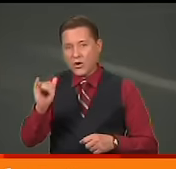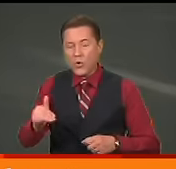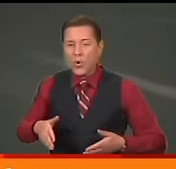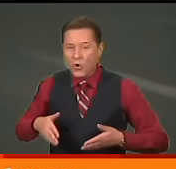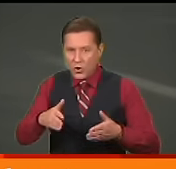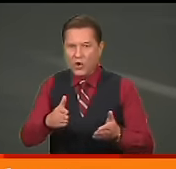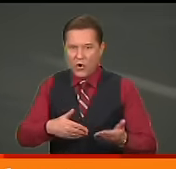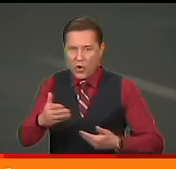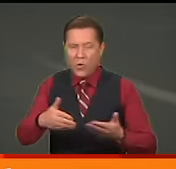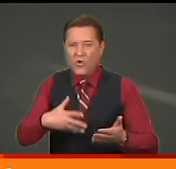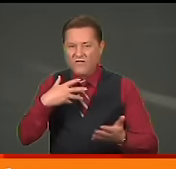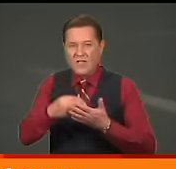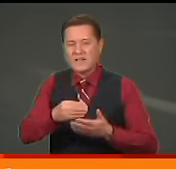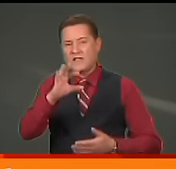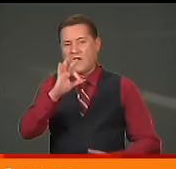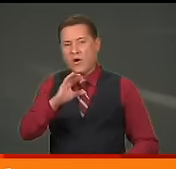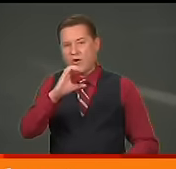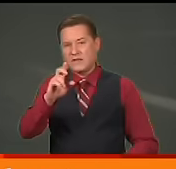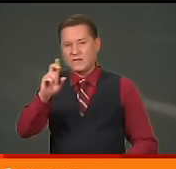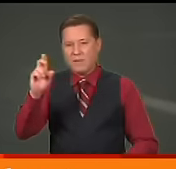власного ОСББ.